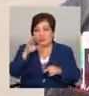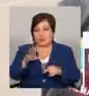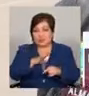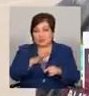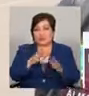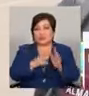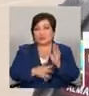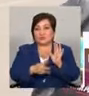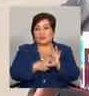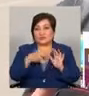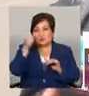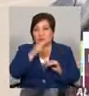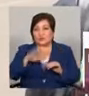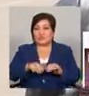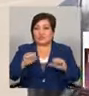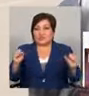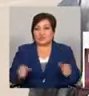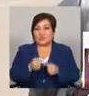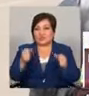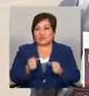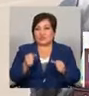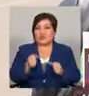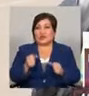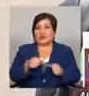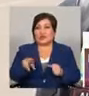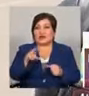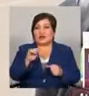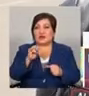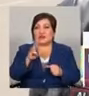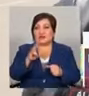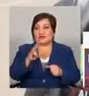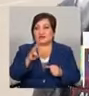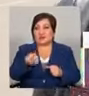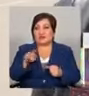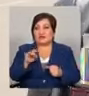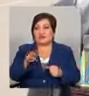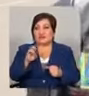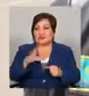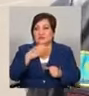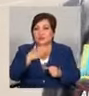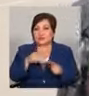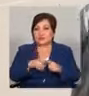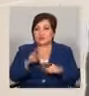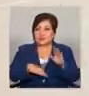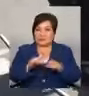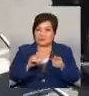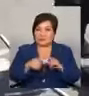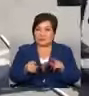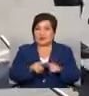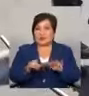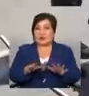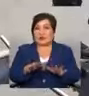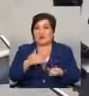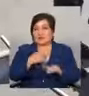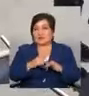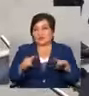кейін жылдамдық пен адреналин сүйерлер мотоциклді ермекке айналдырды. Мен соны тәртіпке келтіргім келіп, дәл осындай іс-шара ұйымдастырдым. Көк